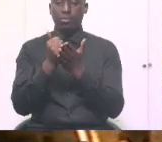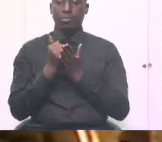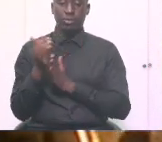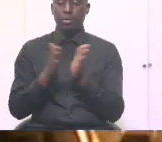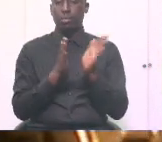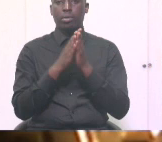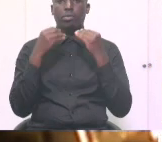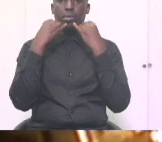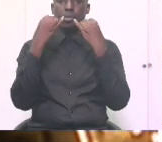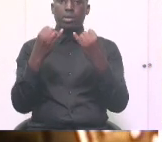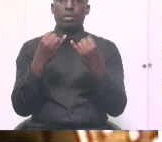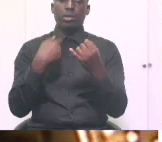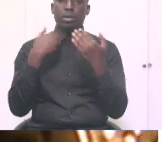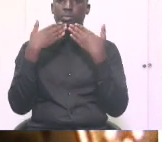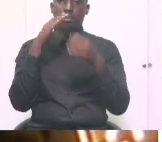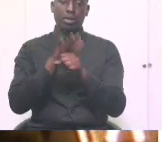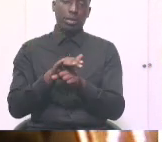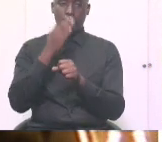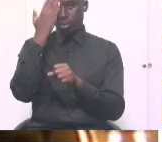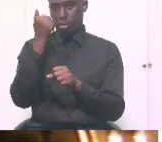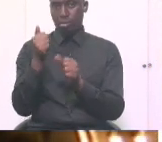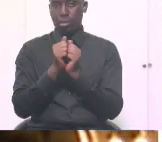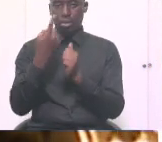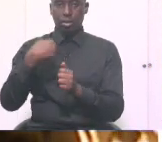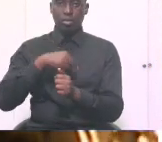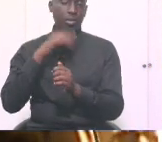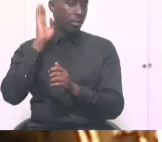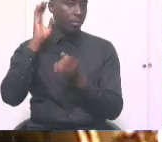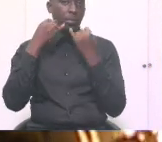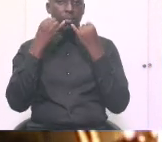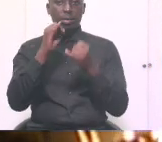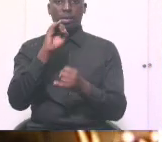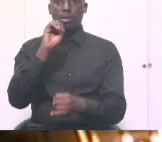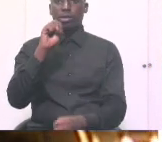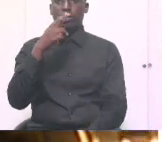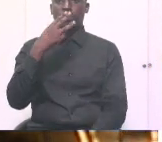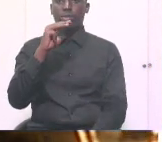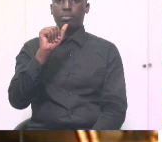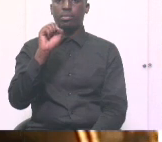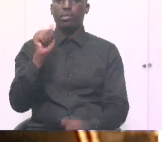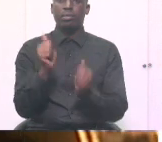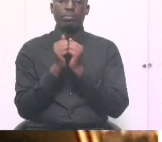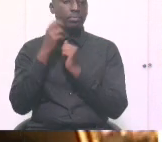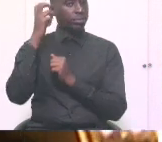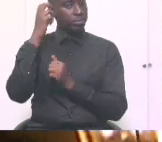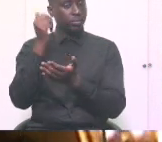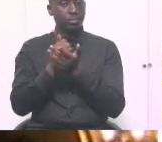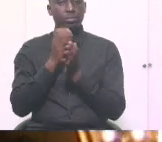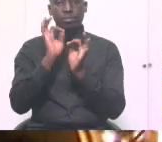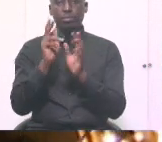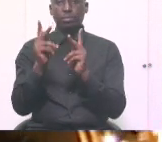no kuyabagezaho. Turabashimiye kandi cyane kuba mwabanye natwe. Amakuru mwagezwagaho na Gishimisa Uwimana ndetse na Iva Emil